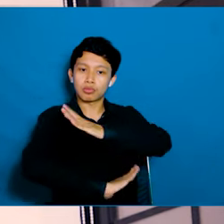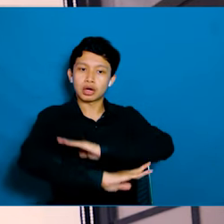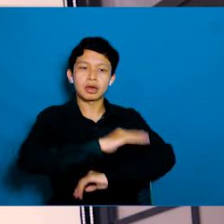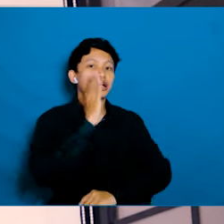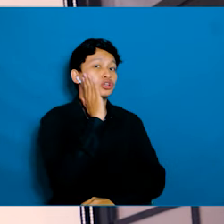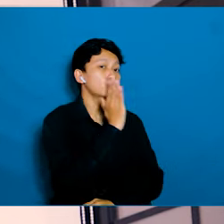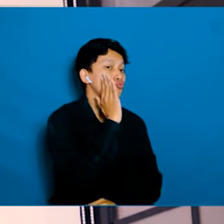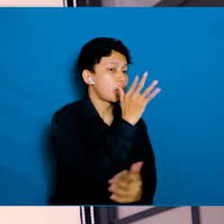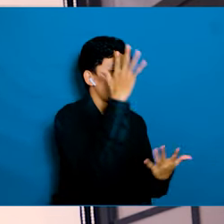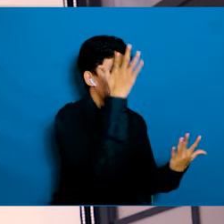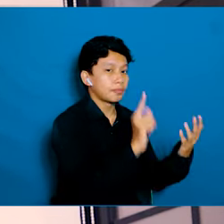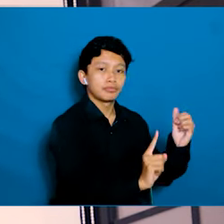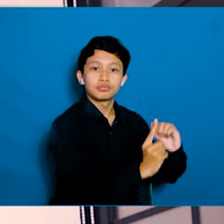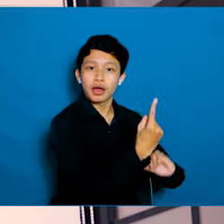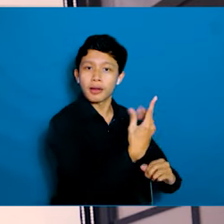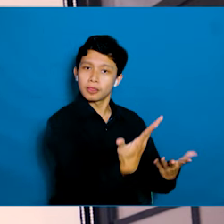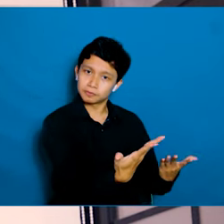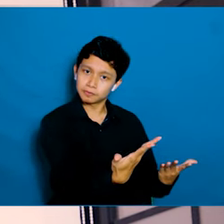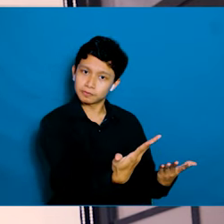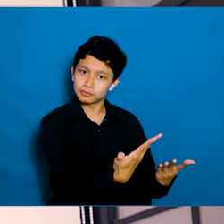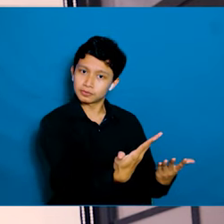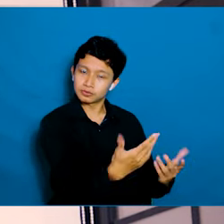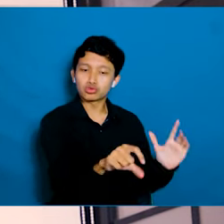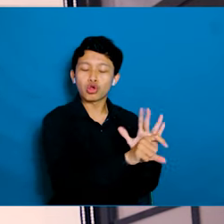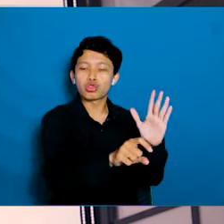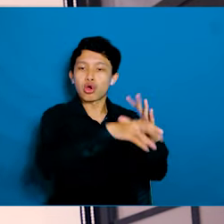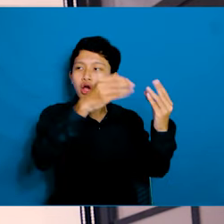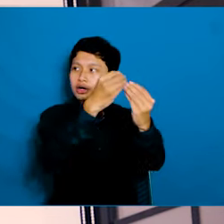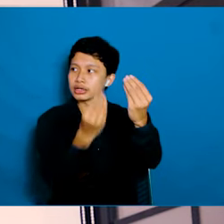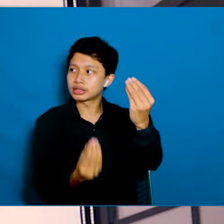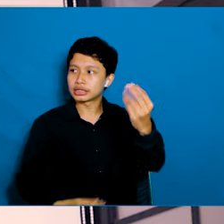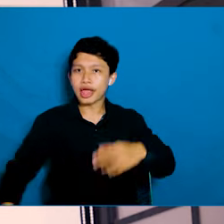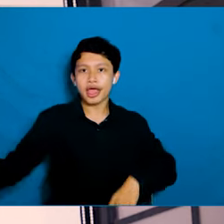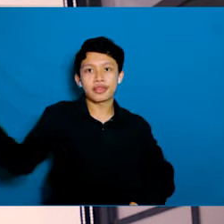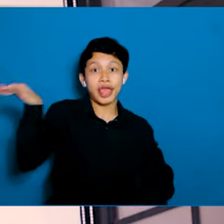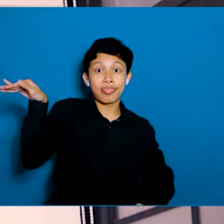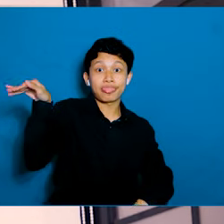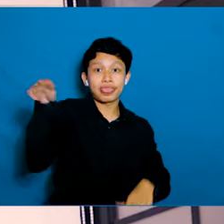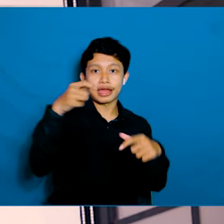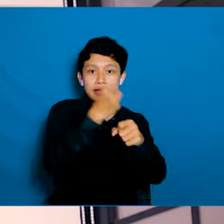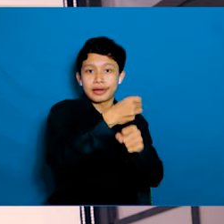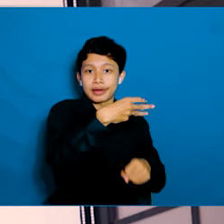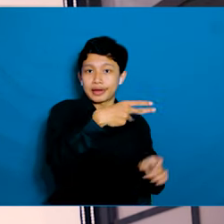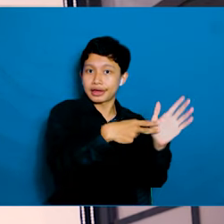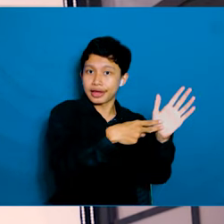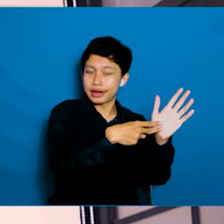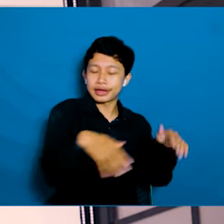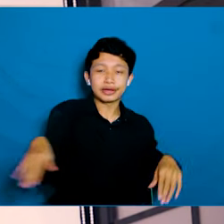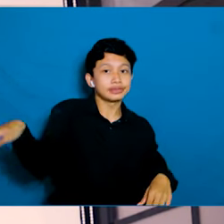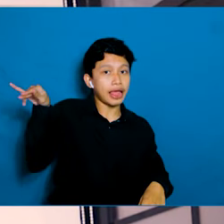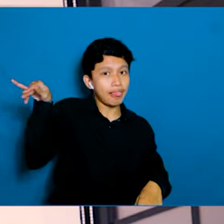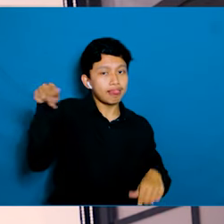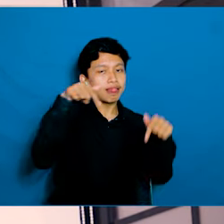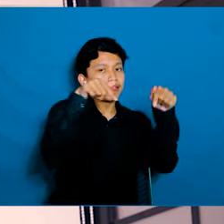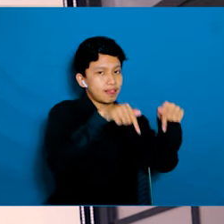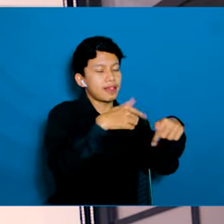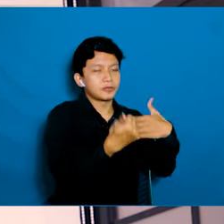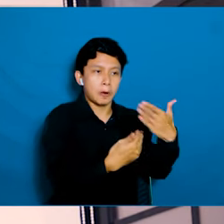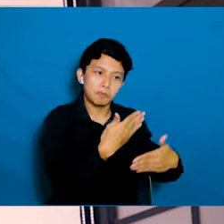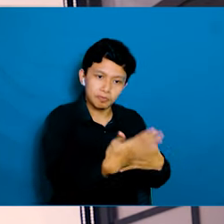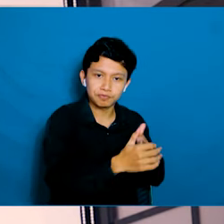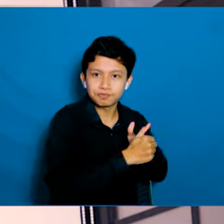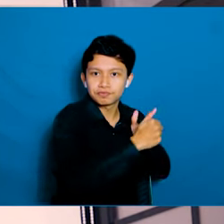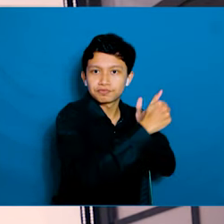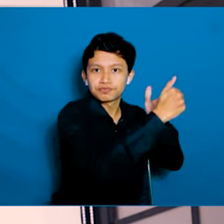muda, terutama di generasi-generasi Z gitu ya, untuk nanti bisa nih melanjutkan estafet dari yang